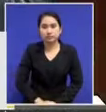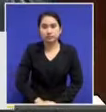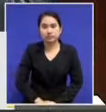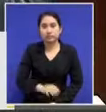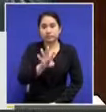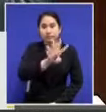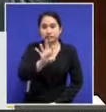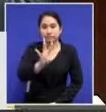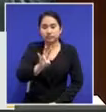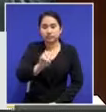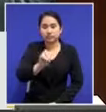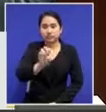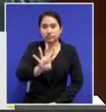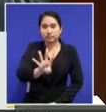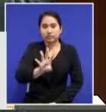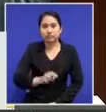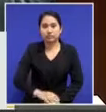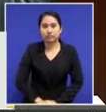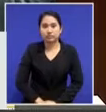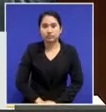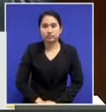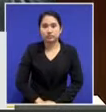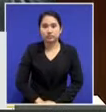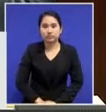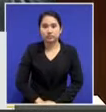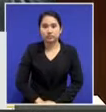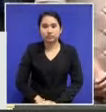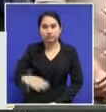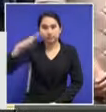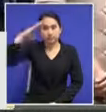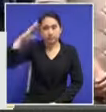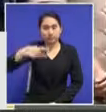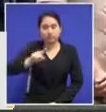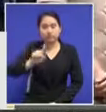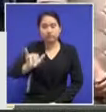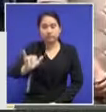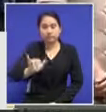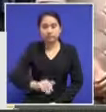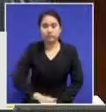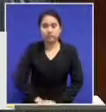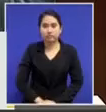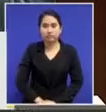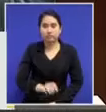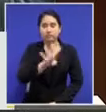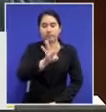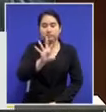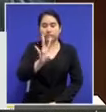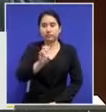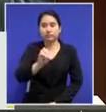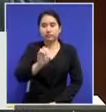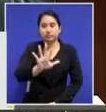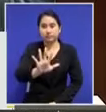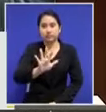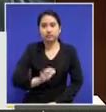474นายวัชระยาวหัสัน พลเอกประยุทธ์จันทร์โอชาครับ